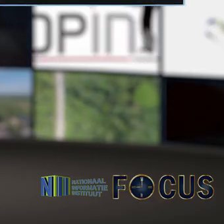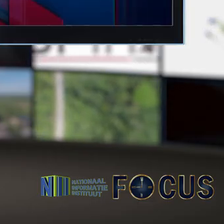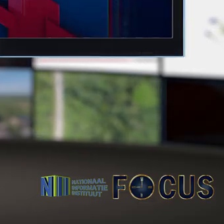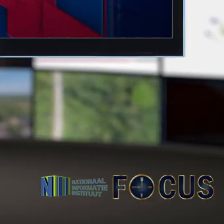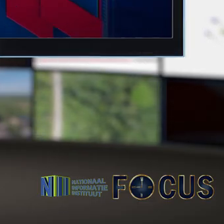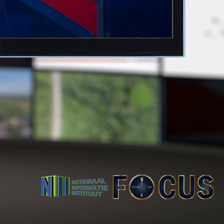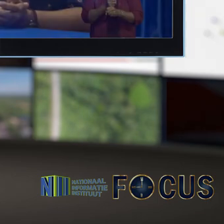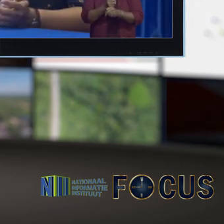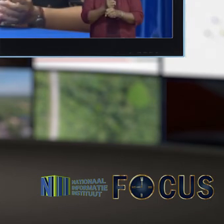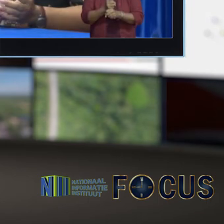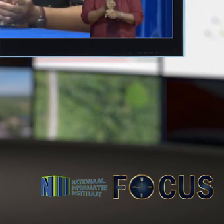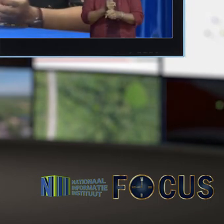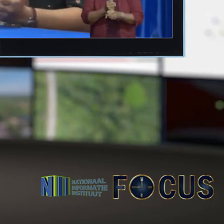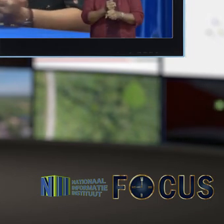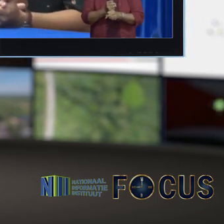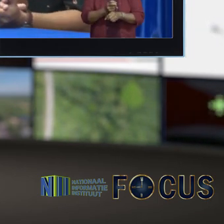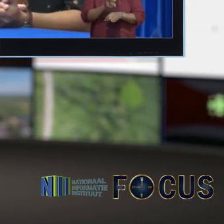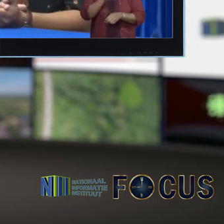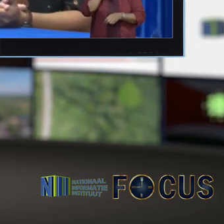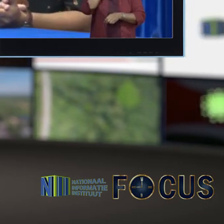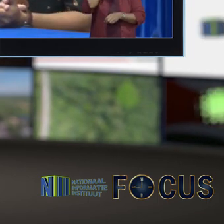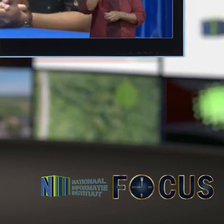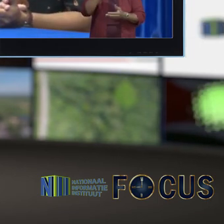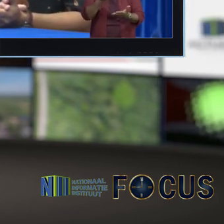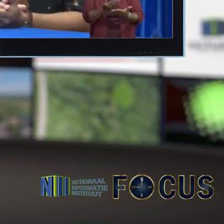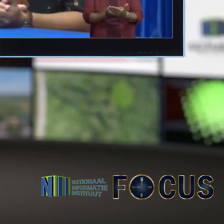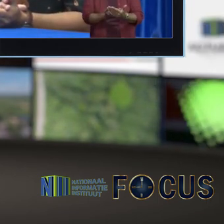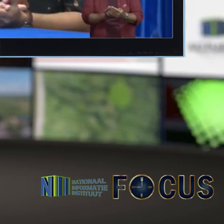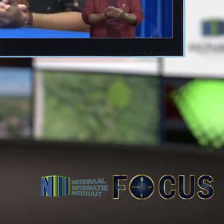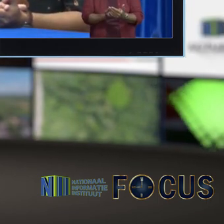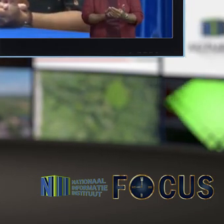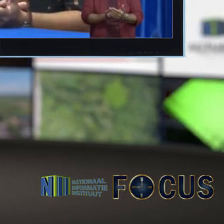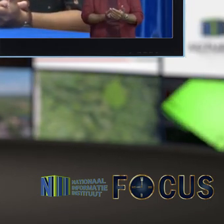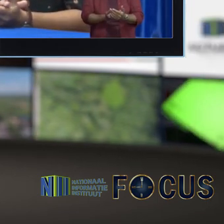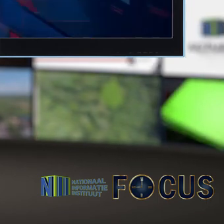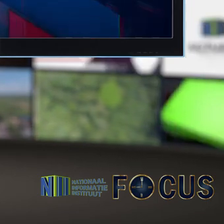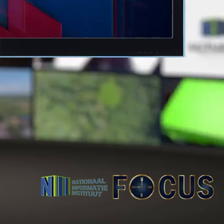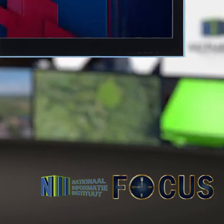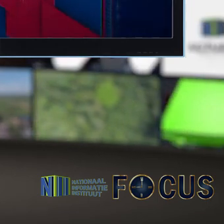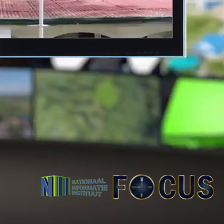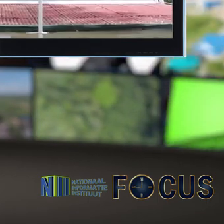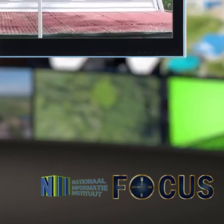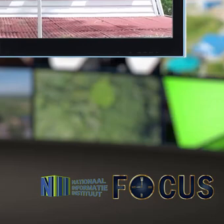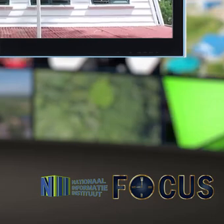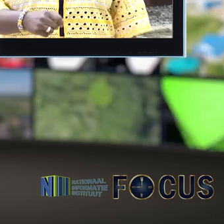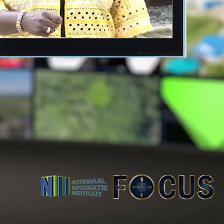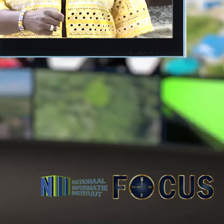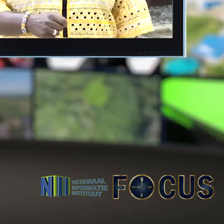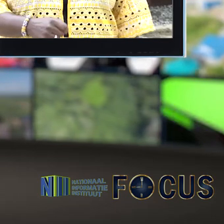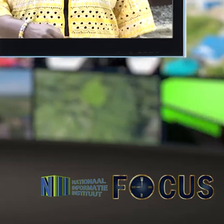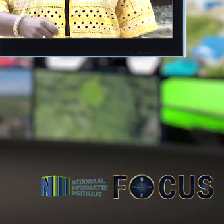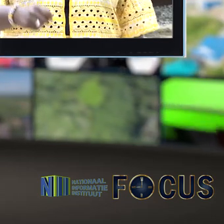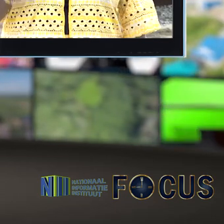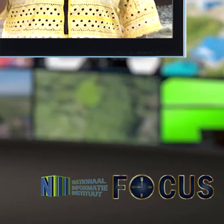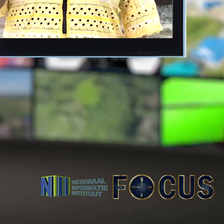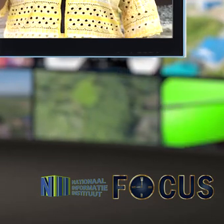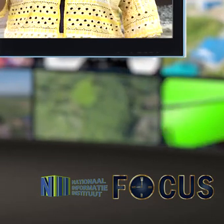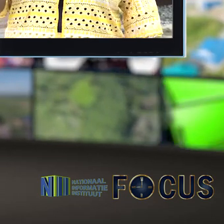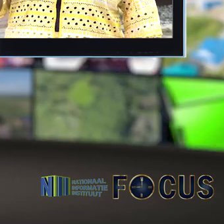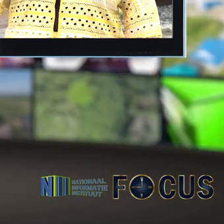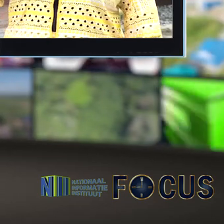Vandaag in Focus. Werkgevers mogen niet zonder meer ontslaan of afvloeien. Oproep herdenking inschrijving